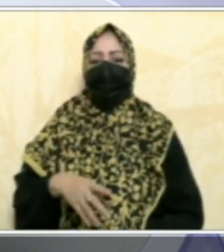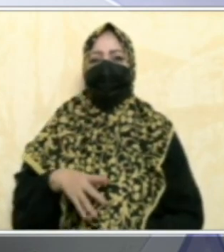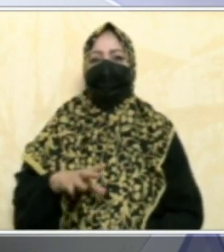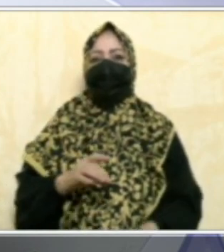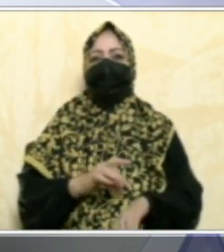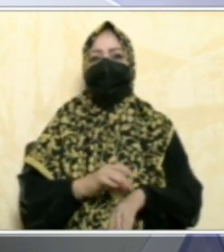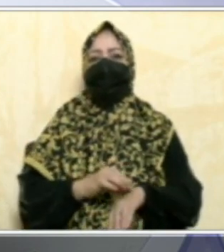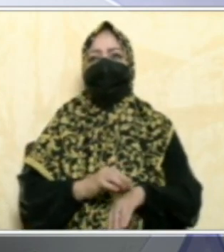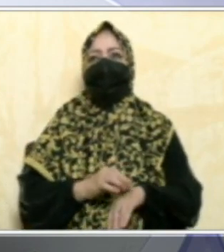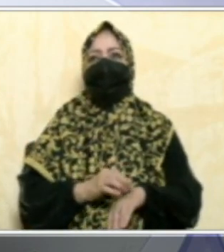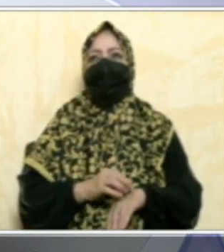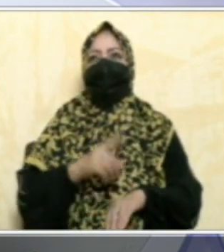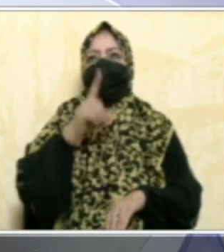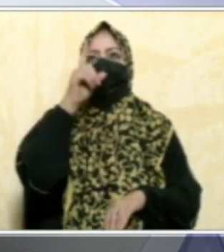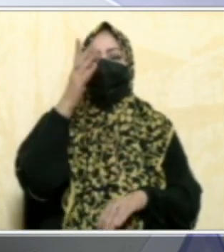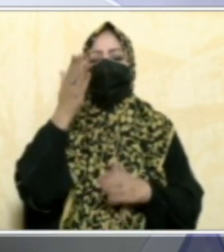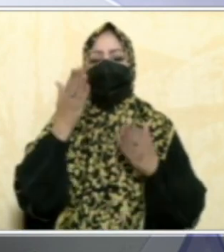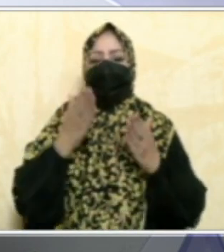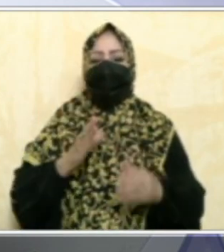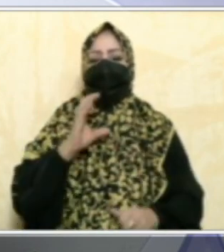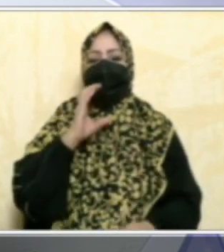توبوا إلى الله واستغفروه